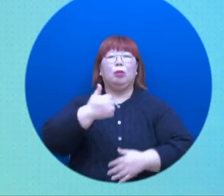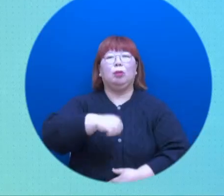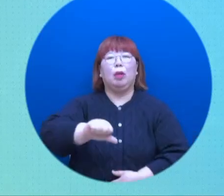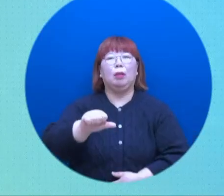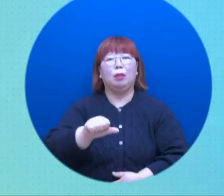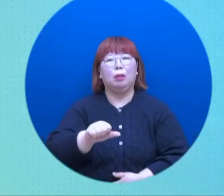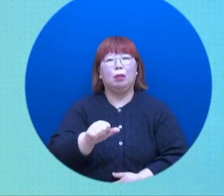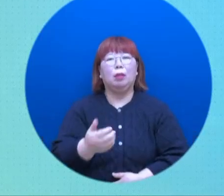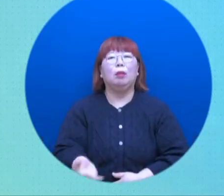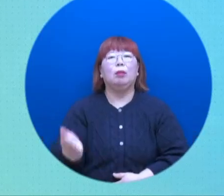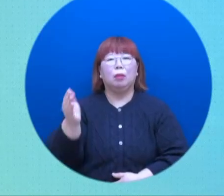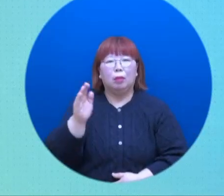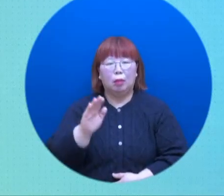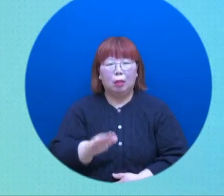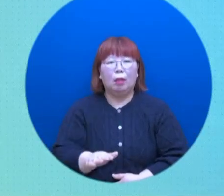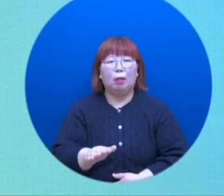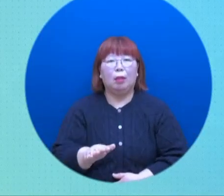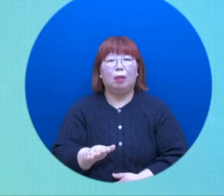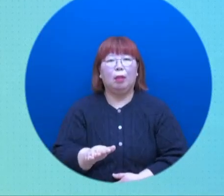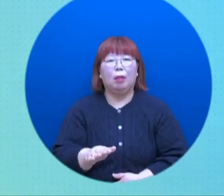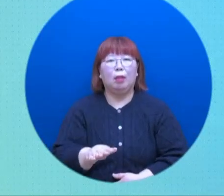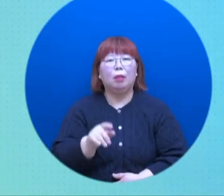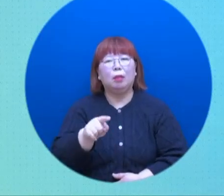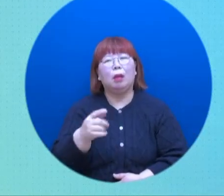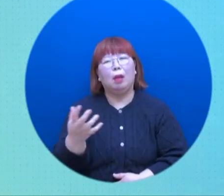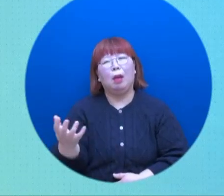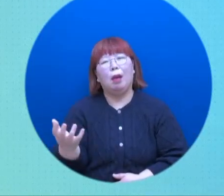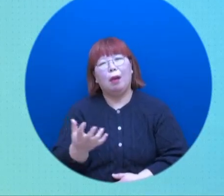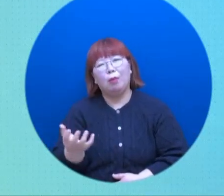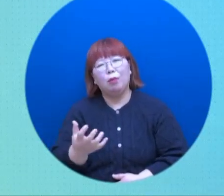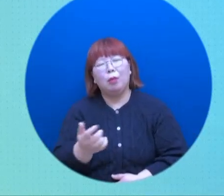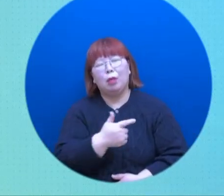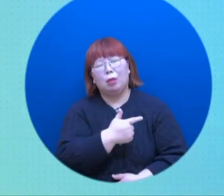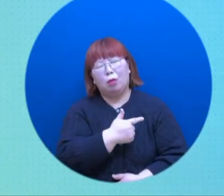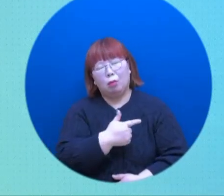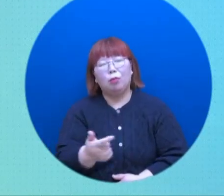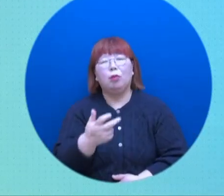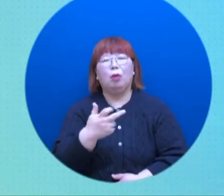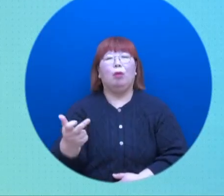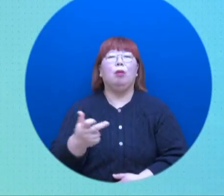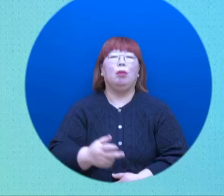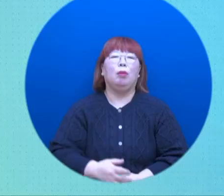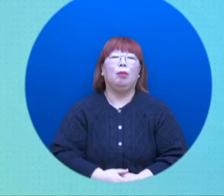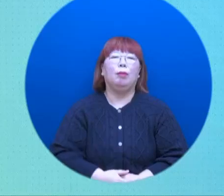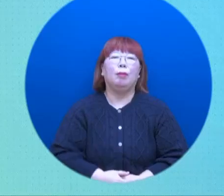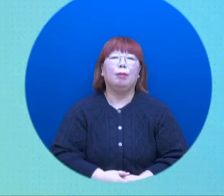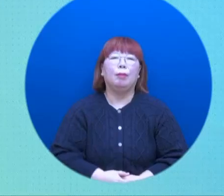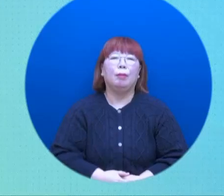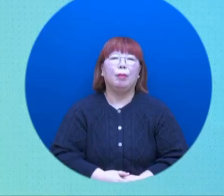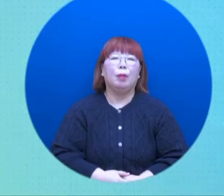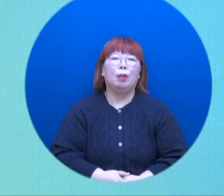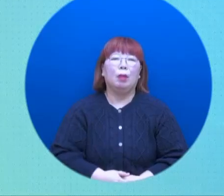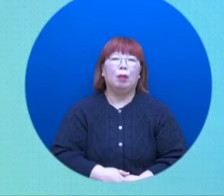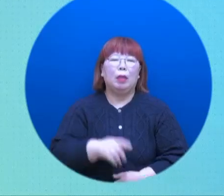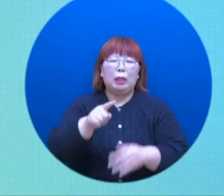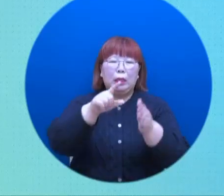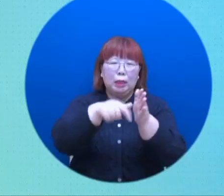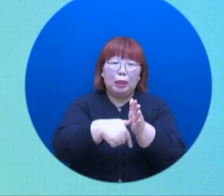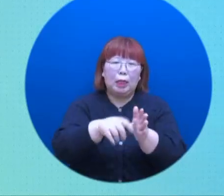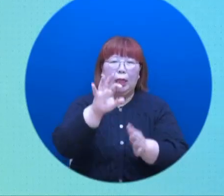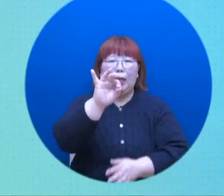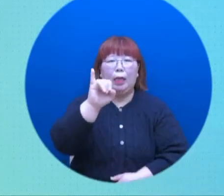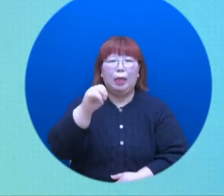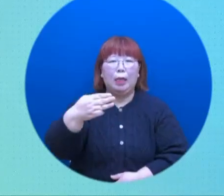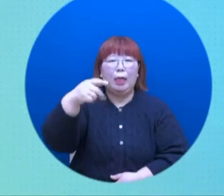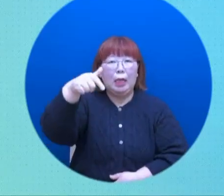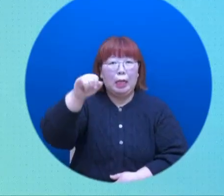아들이잖아요. 그러니 그 아픔이 너무 큰 거예요. 그 시간에 일기를 쓰고 그